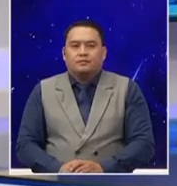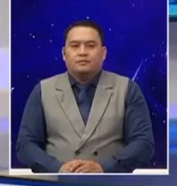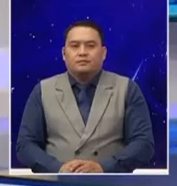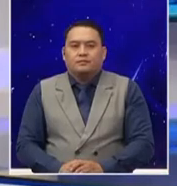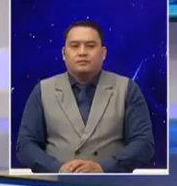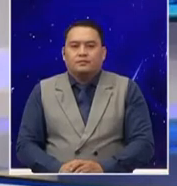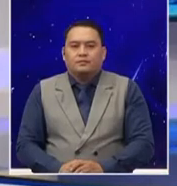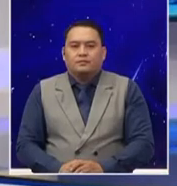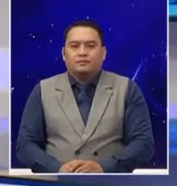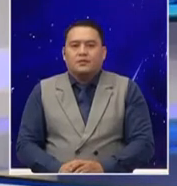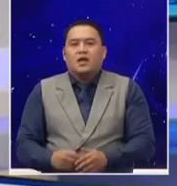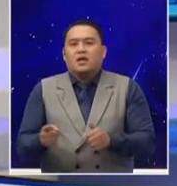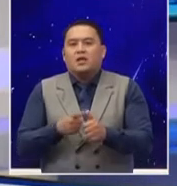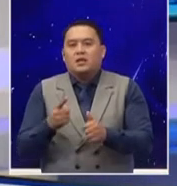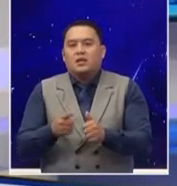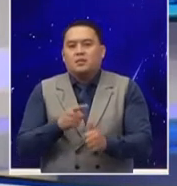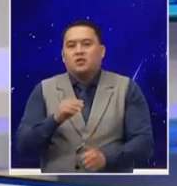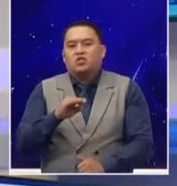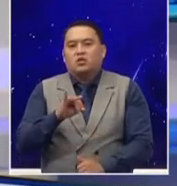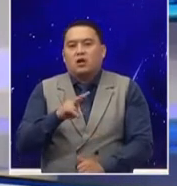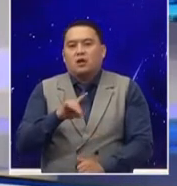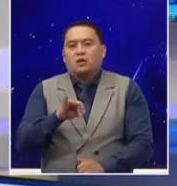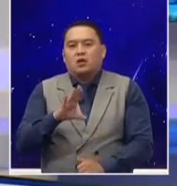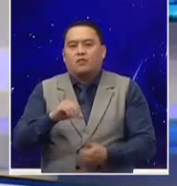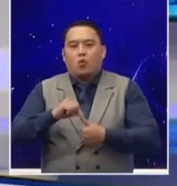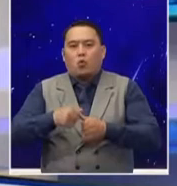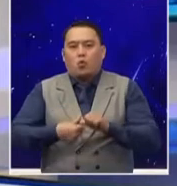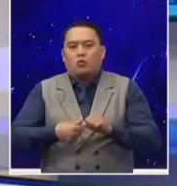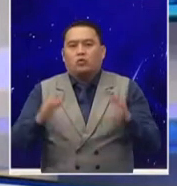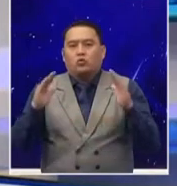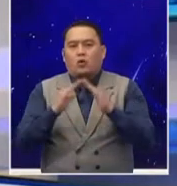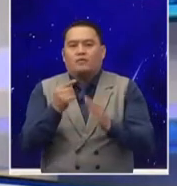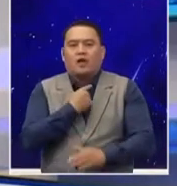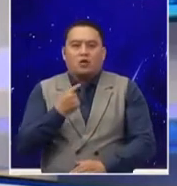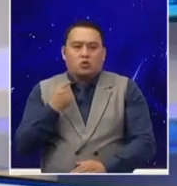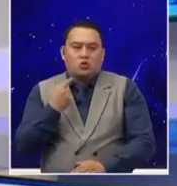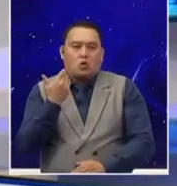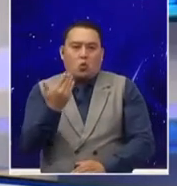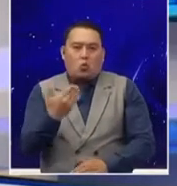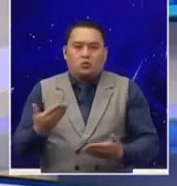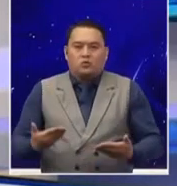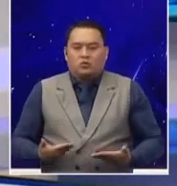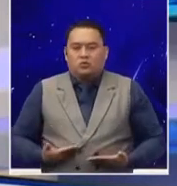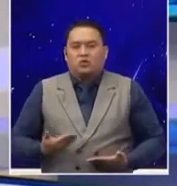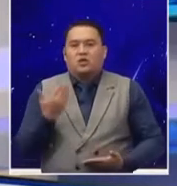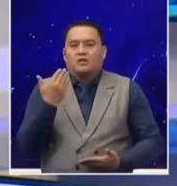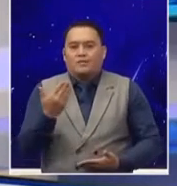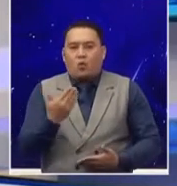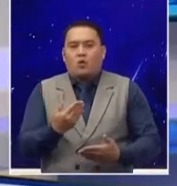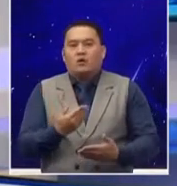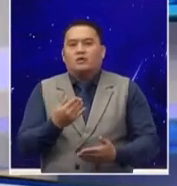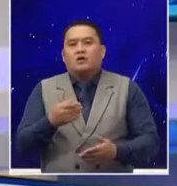Из числа выдающихся имя Сакена Жылкайдарова увековечили на фасаде дома в Талдыкургане, где и жил общественный деятель.